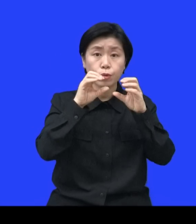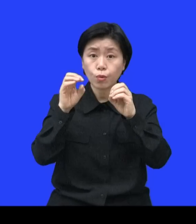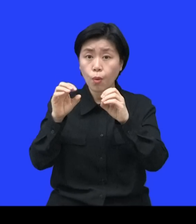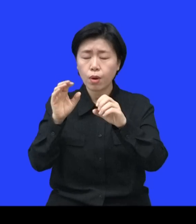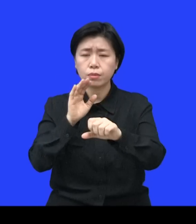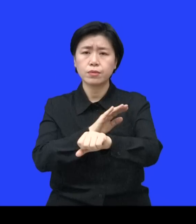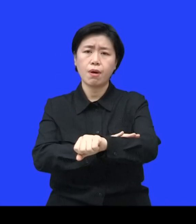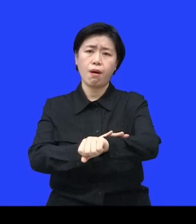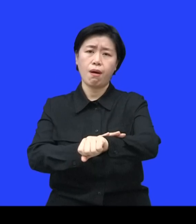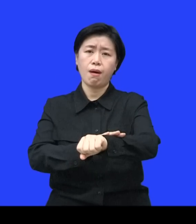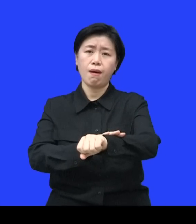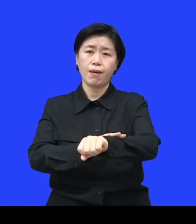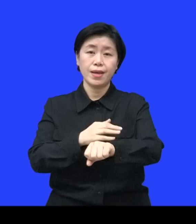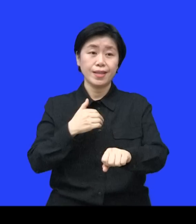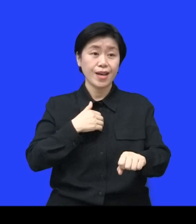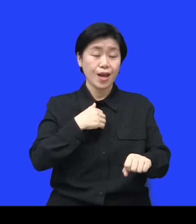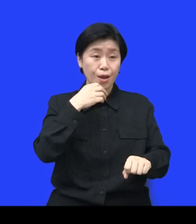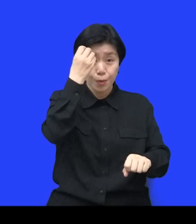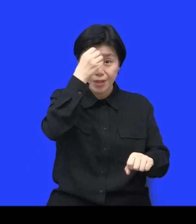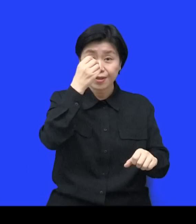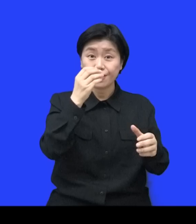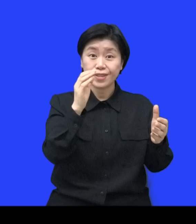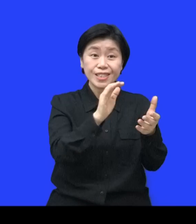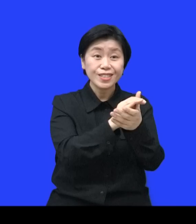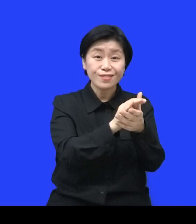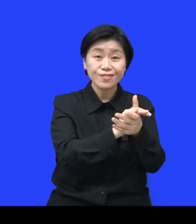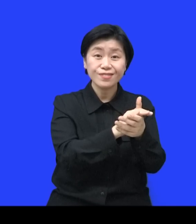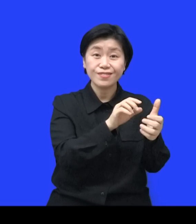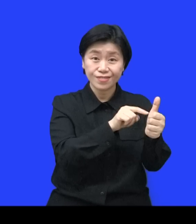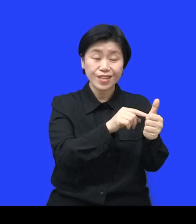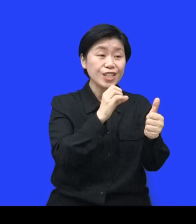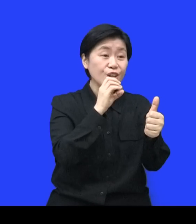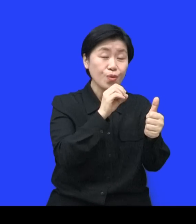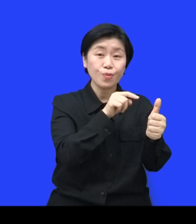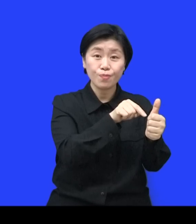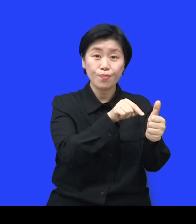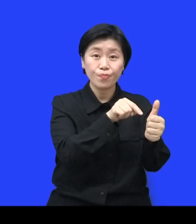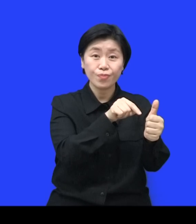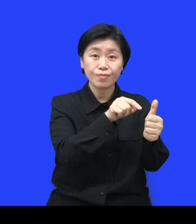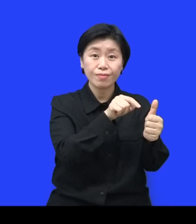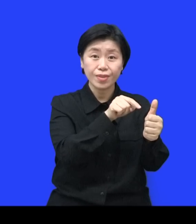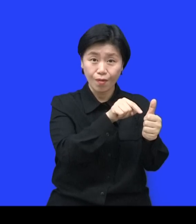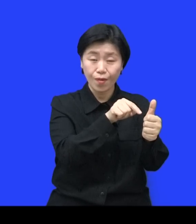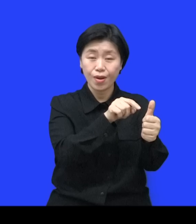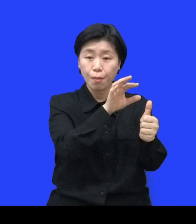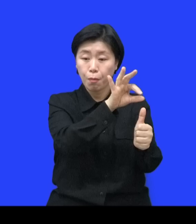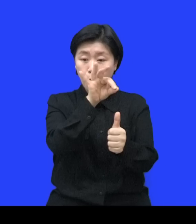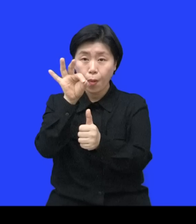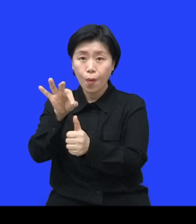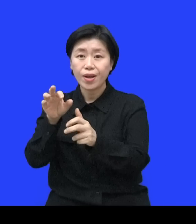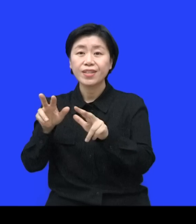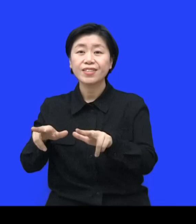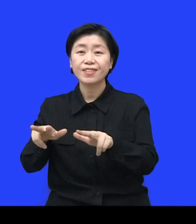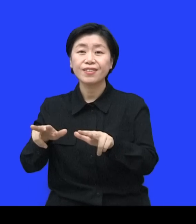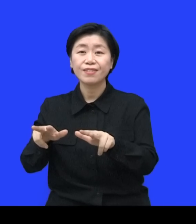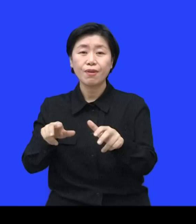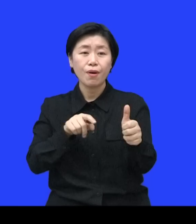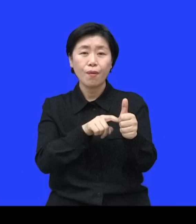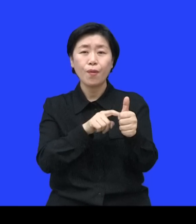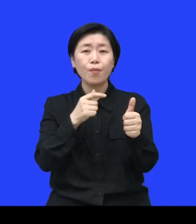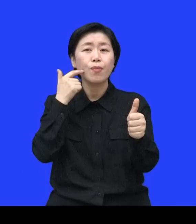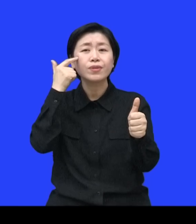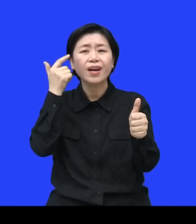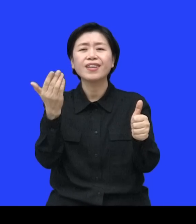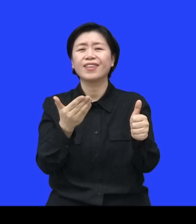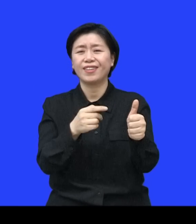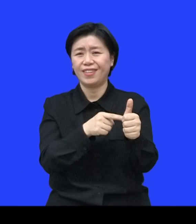친구가 지금 저희 교회 부목사님이에요. 그러니까 저는 개척을 누가 와가지고 성도가 된 게 아니고 예. 제가